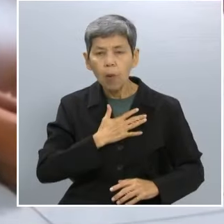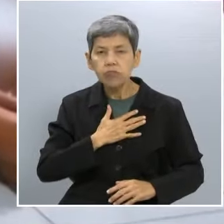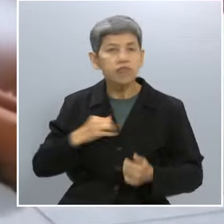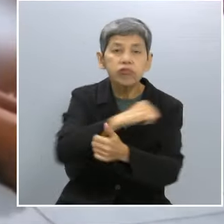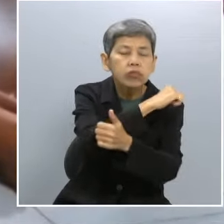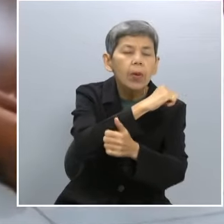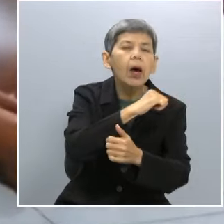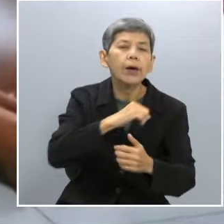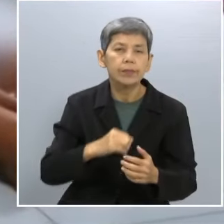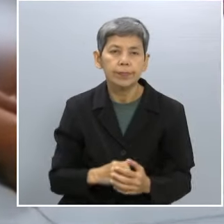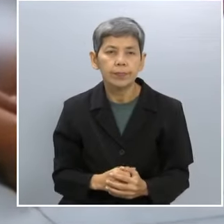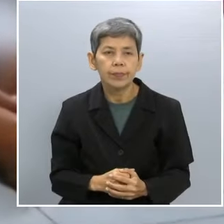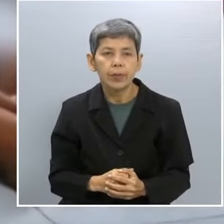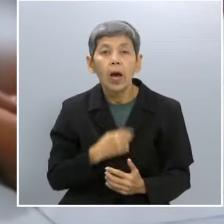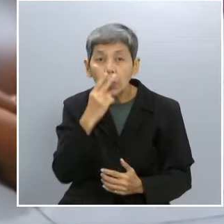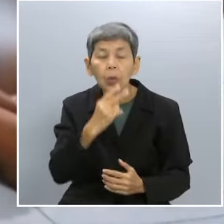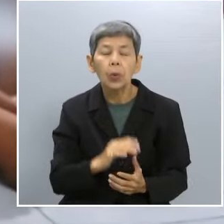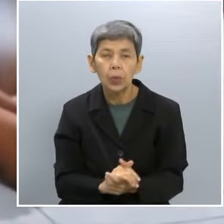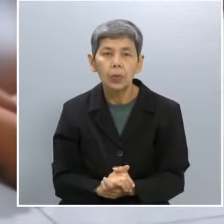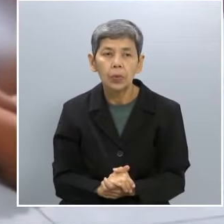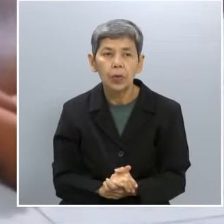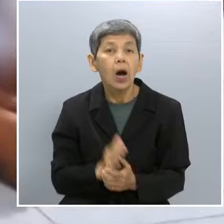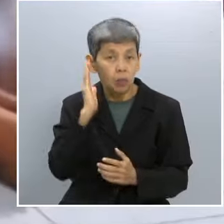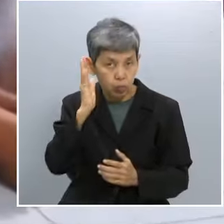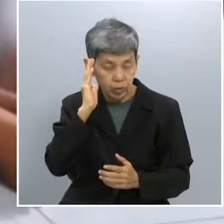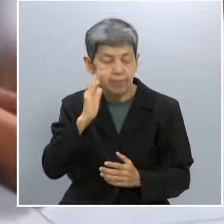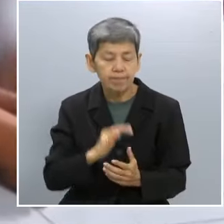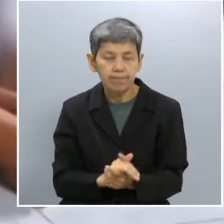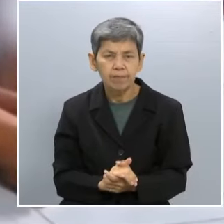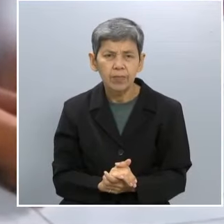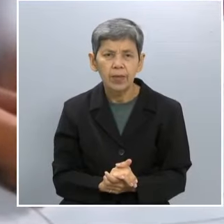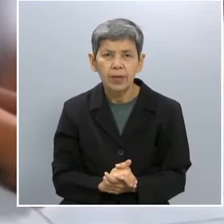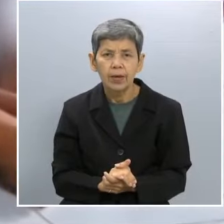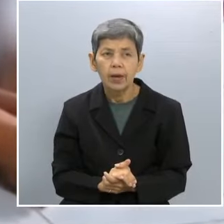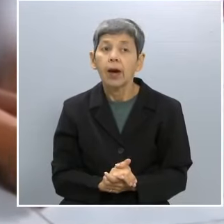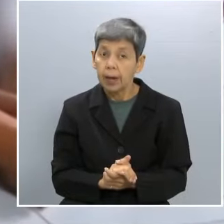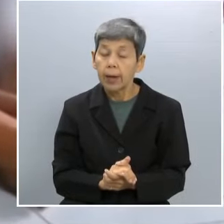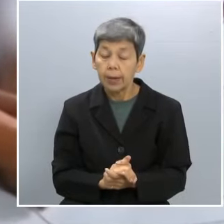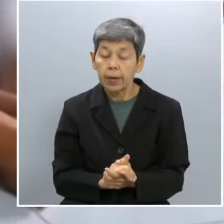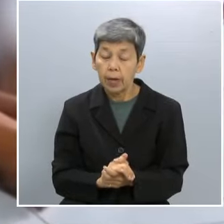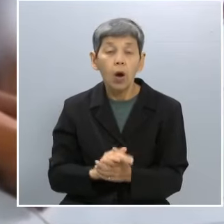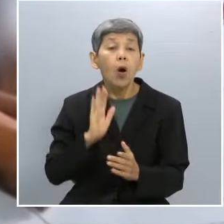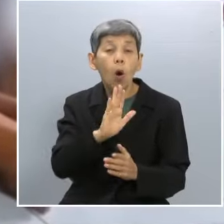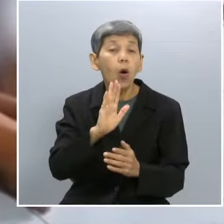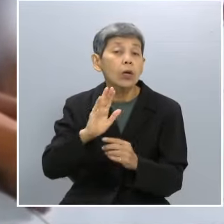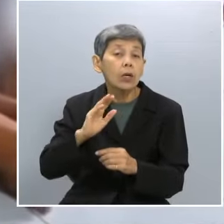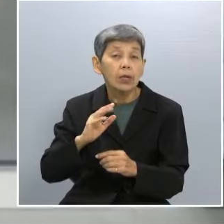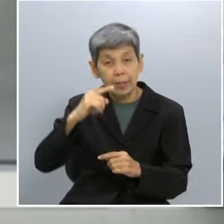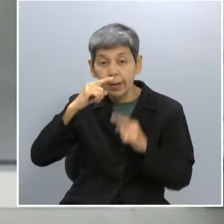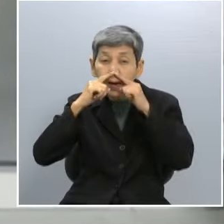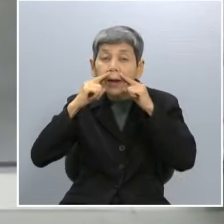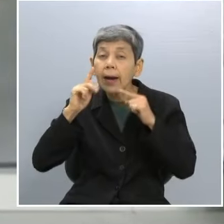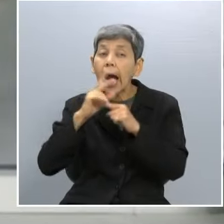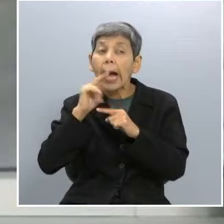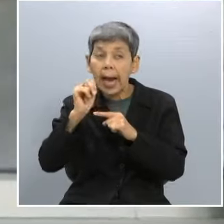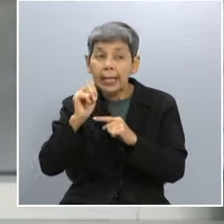อืนั่นมันเห็นทำเลยนะใช่อารยะคุณผู้ชมครับทีนี้ต่อมาครับทางฝั่งของคุณกัน์วัฒนสุภางค์ครับ